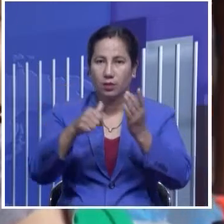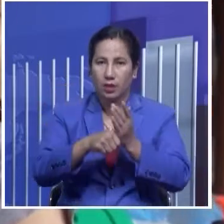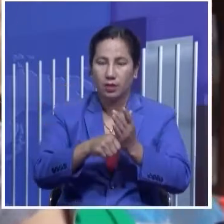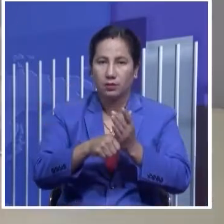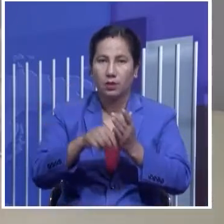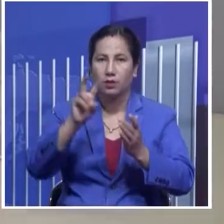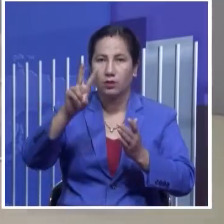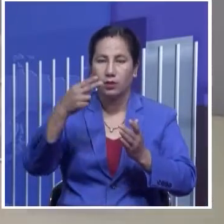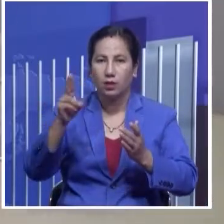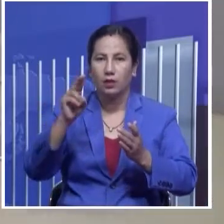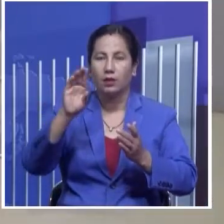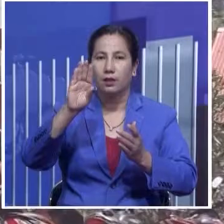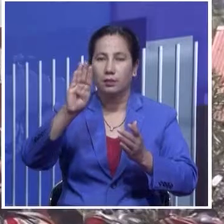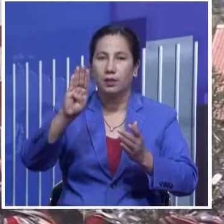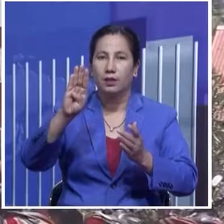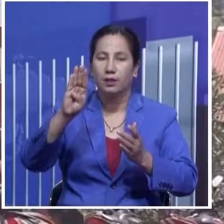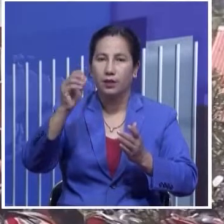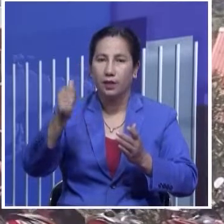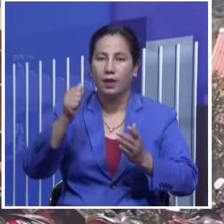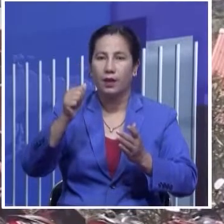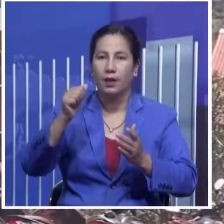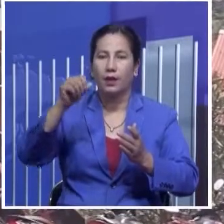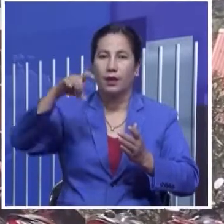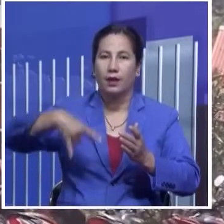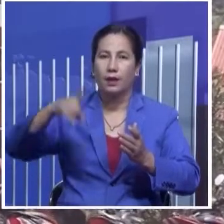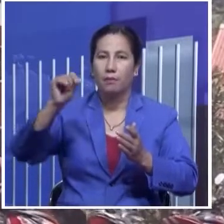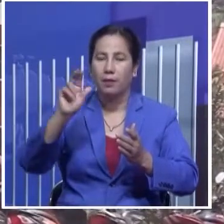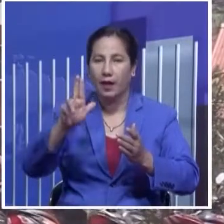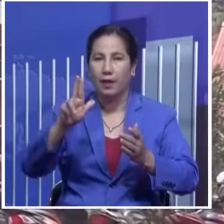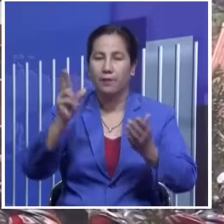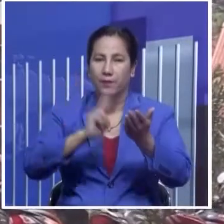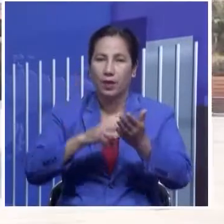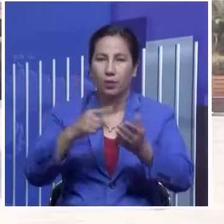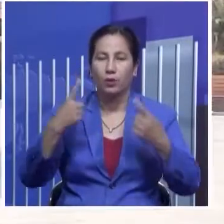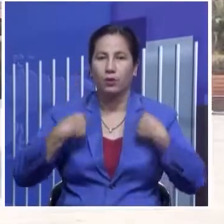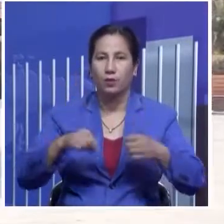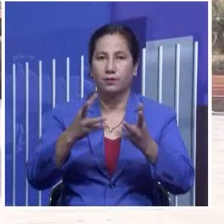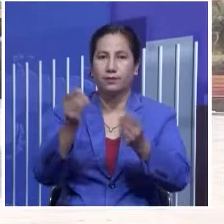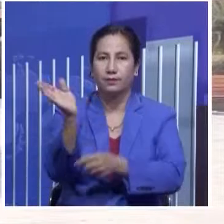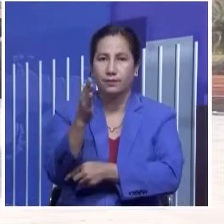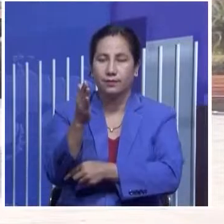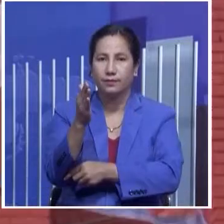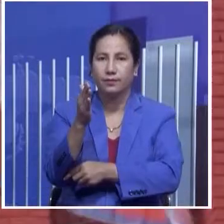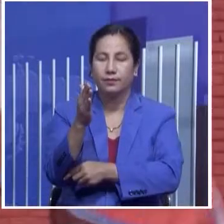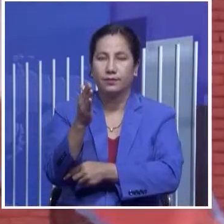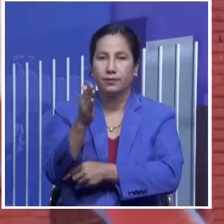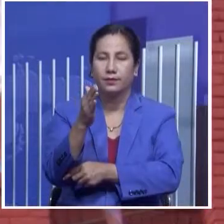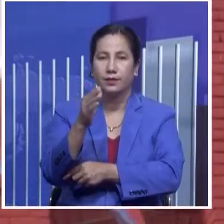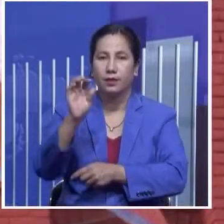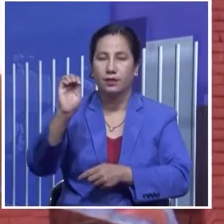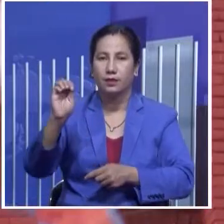सिक्वेन्सिङमा दुईजनामा BA.5 सब भेरिएन्टको संक्रमण पुष्टि भएको स्वास्थ्य तथा जनसङ्ख्या मन्त्रालयका प्रवक्ता